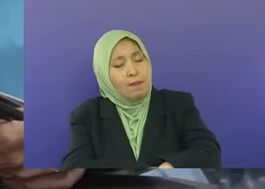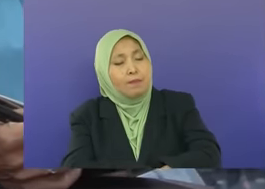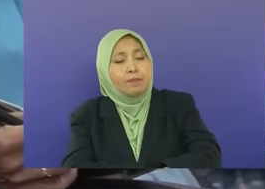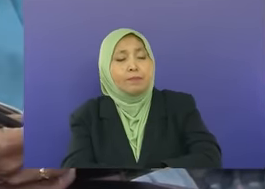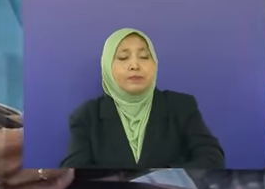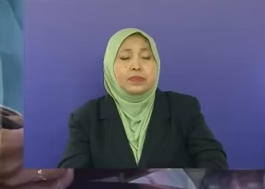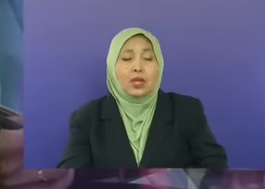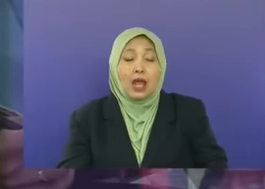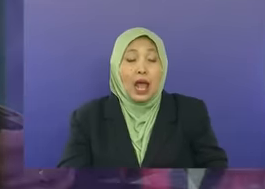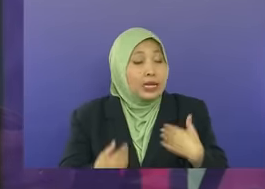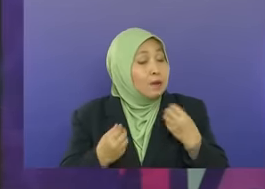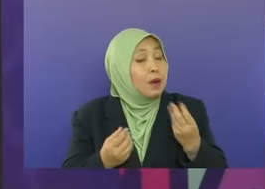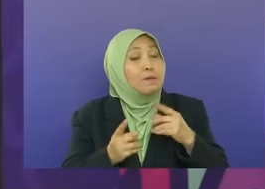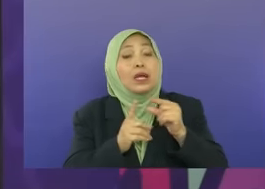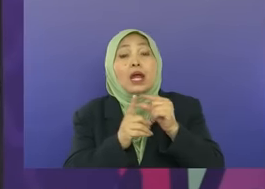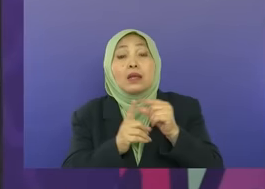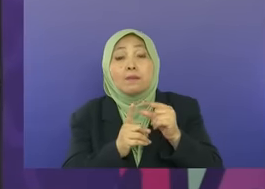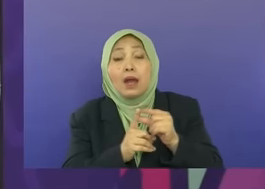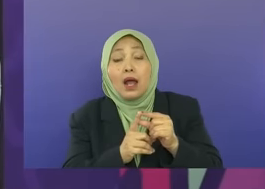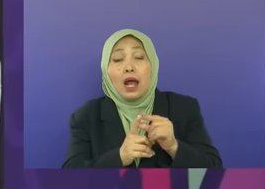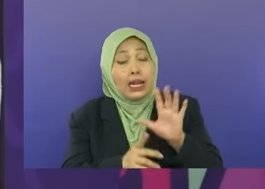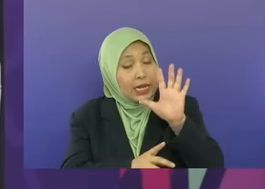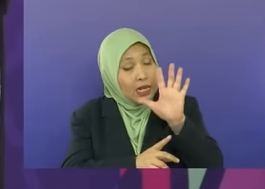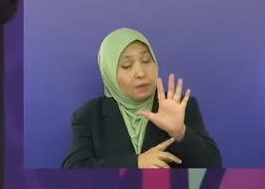oke Ada berapa kalimat